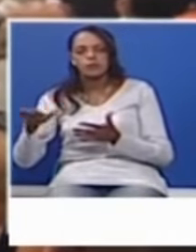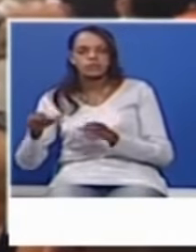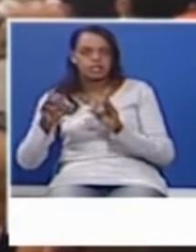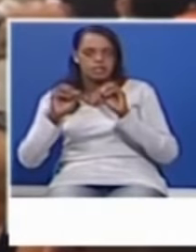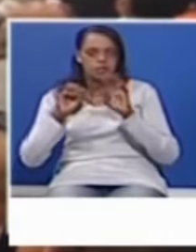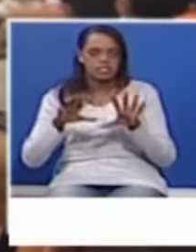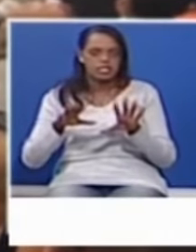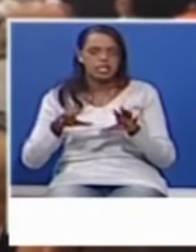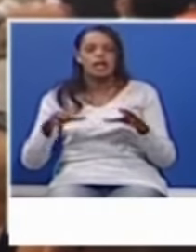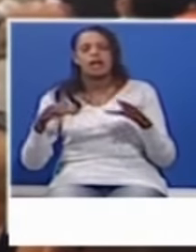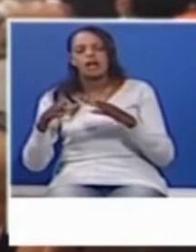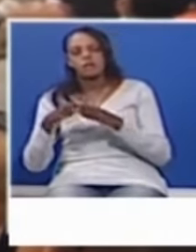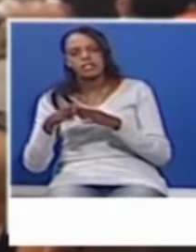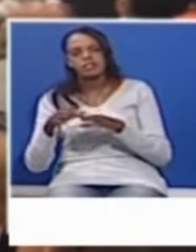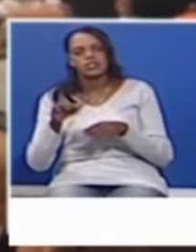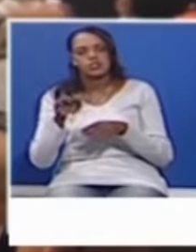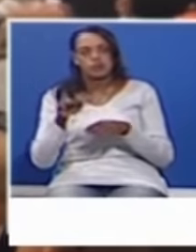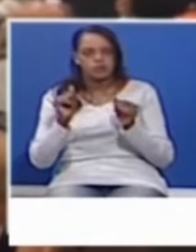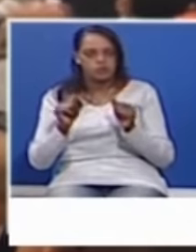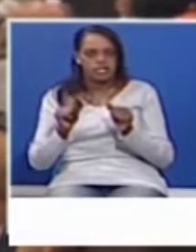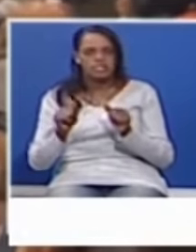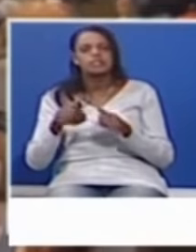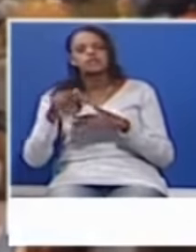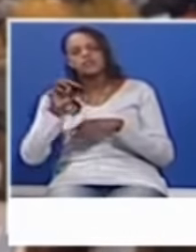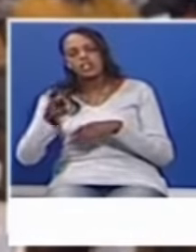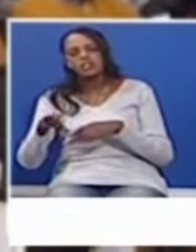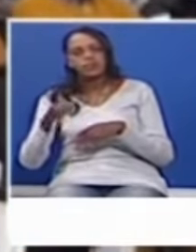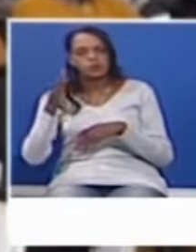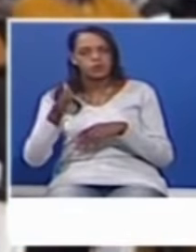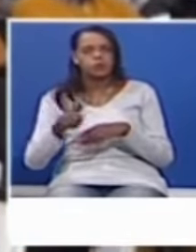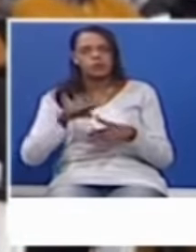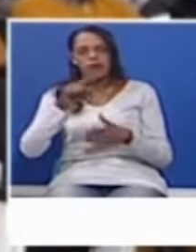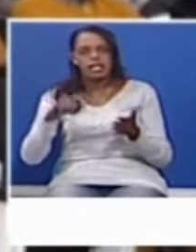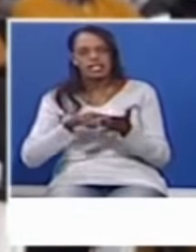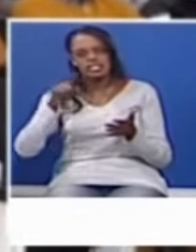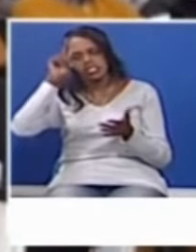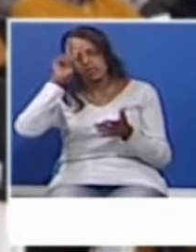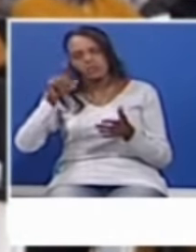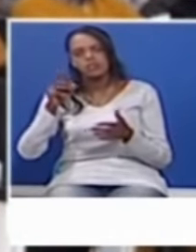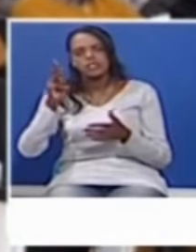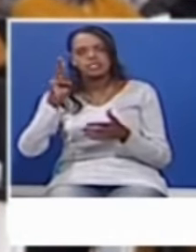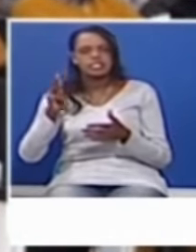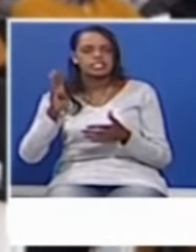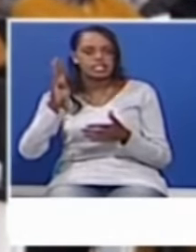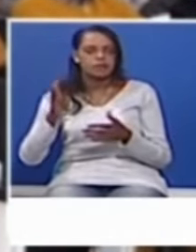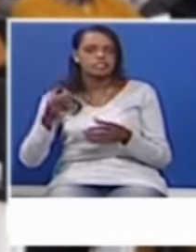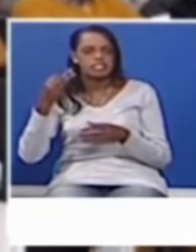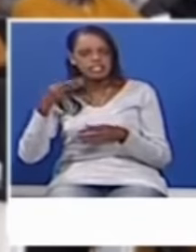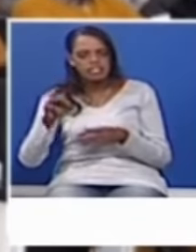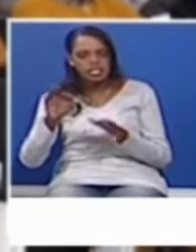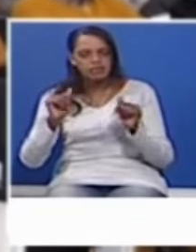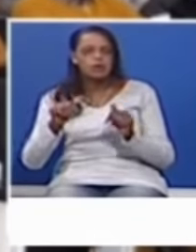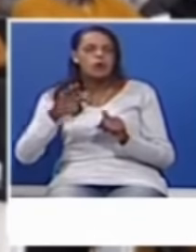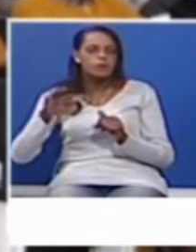ሓበሬታ ኣባላት ህዝባዊ ግንባር ንዲሞክራሲን ፍትሕን ንውሳን ጨናፍር ደቡብን ማእከልን ጀርመን ብ34 ሕዳር